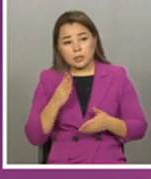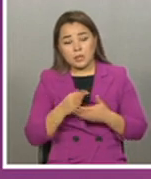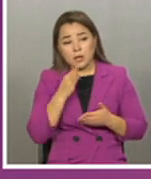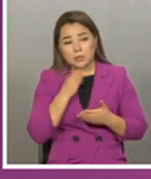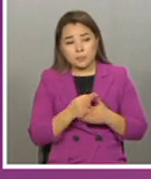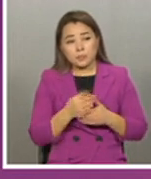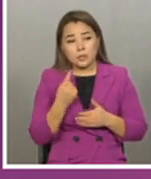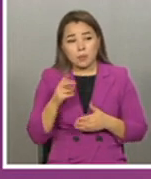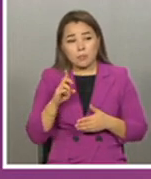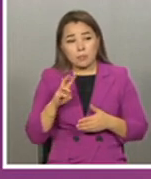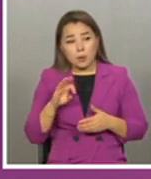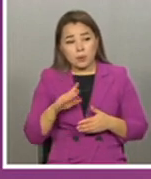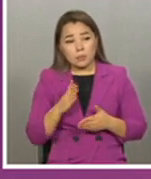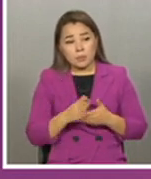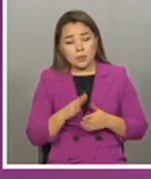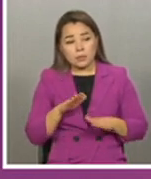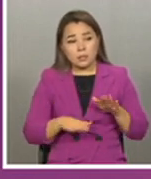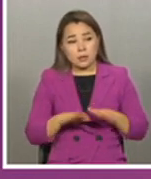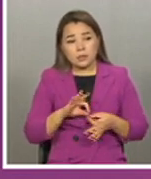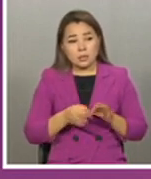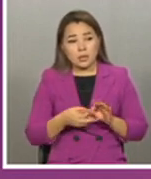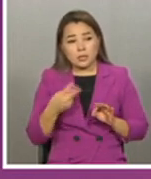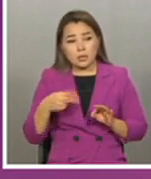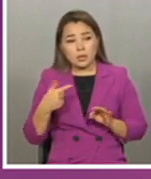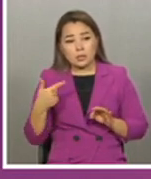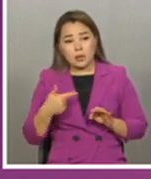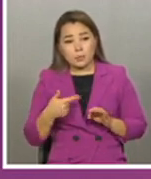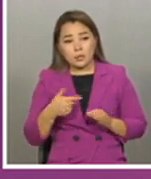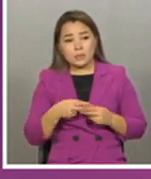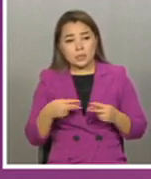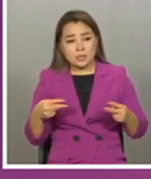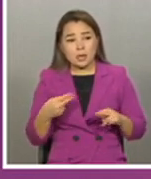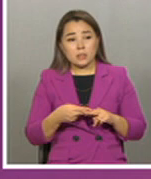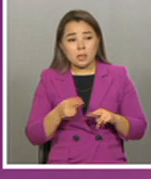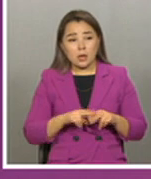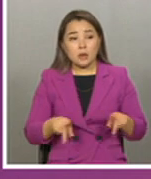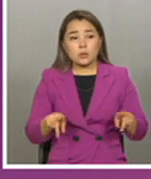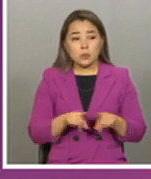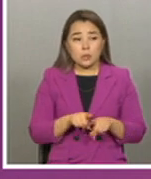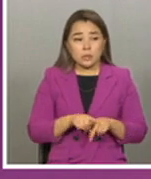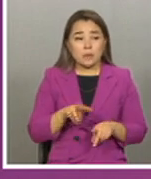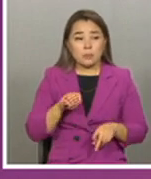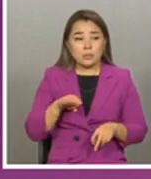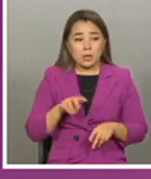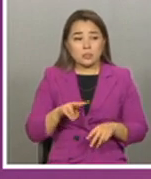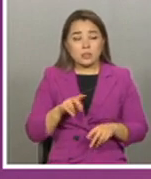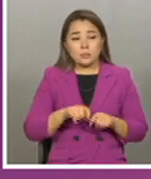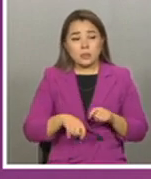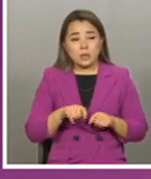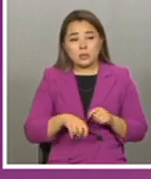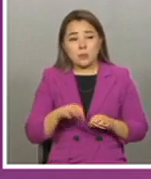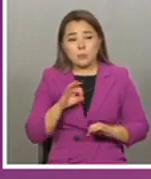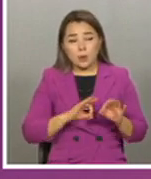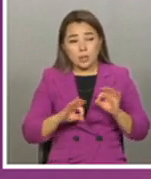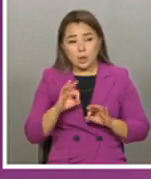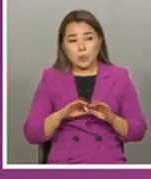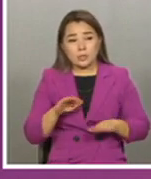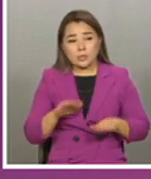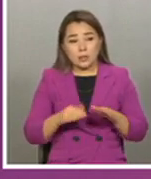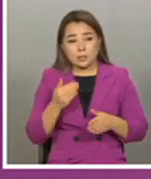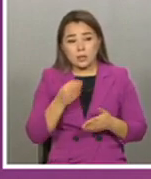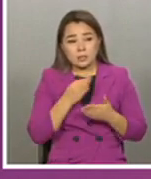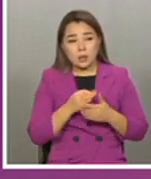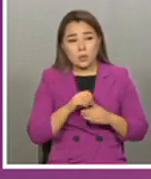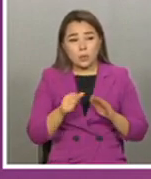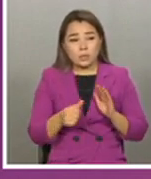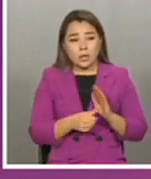1 моль неонның массасы 20 граммға тең. Дәл сол сияқты метанның салыстырмалы молекулалық массасы 16-ға